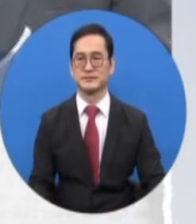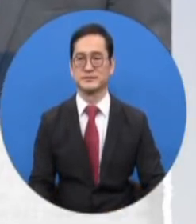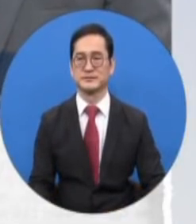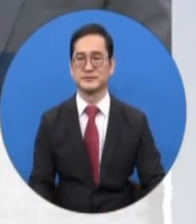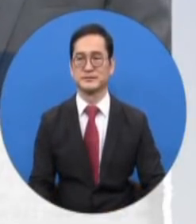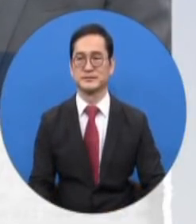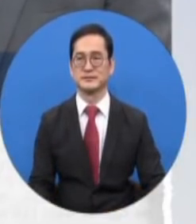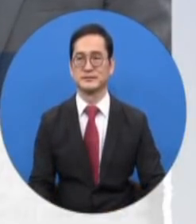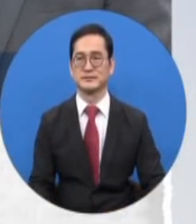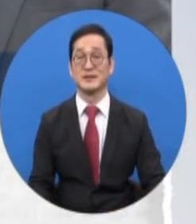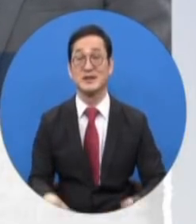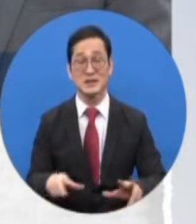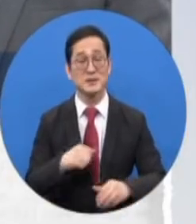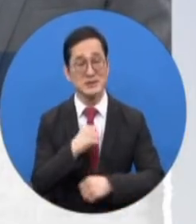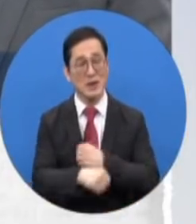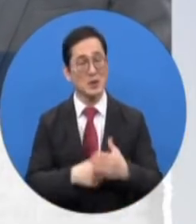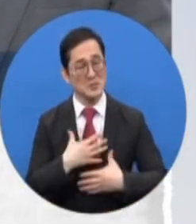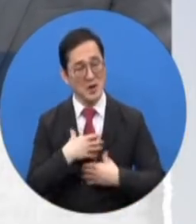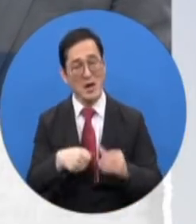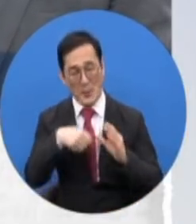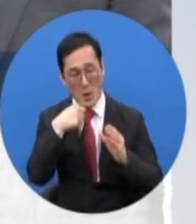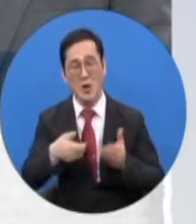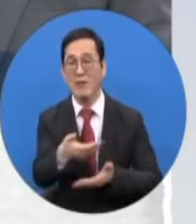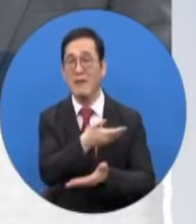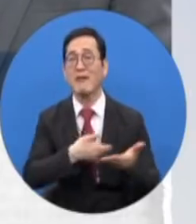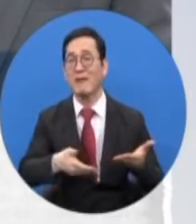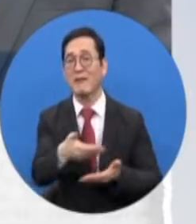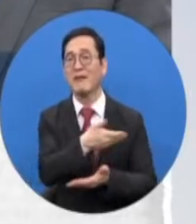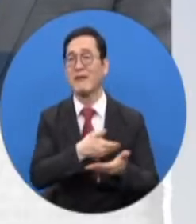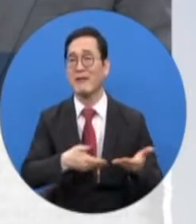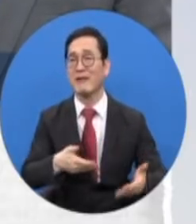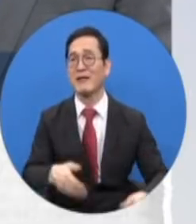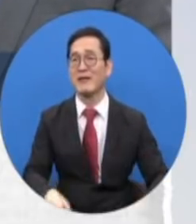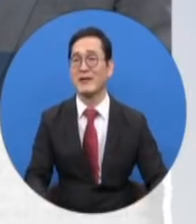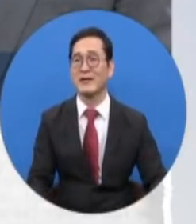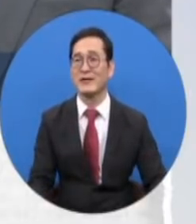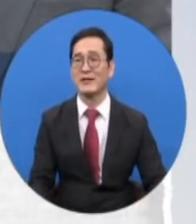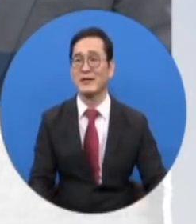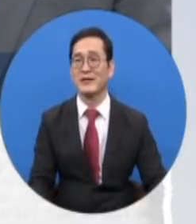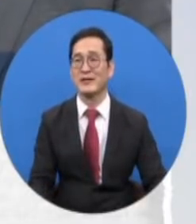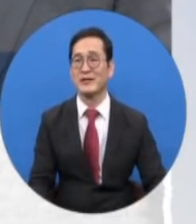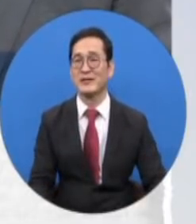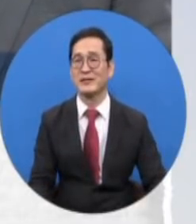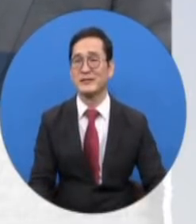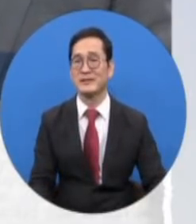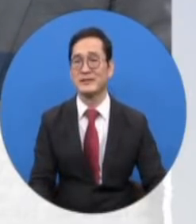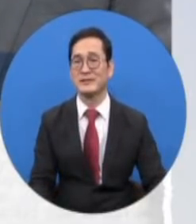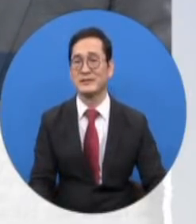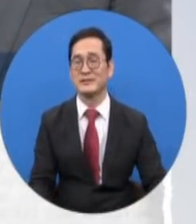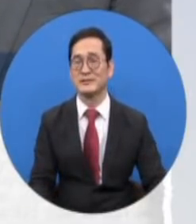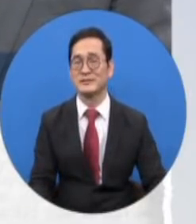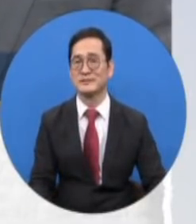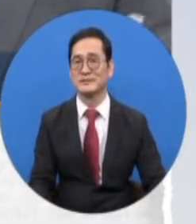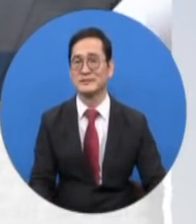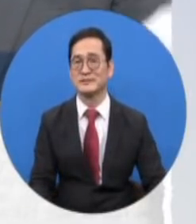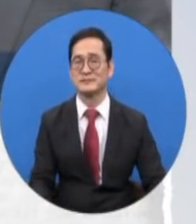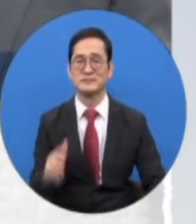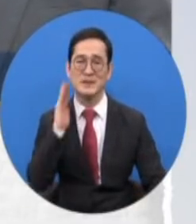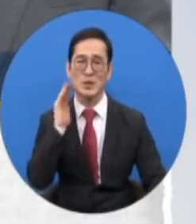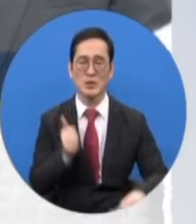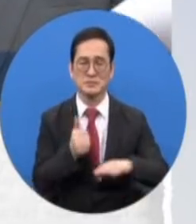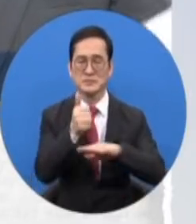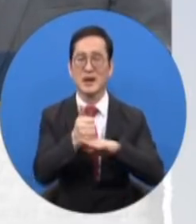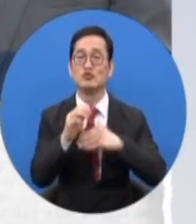지금은 마음이 조금 편하실 수도 있습니다. 그렇죠. 아무래도. 지금 당선이신 분이고 인수위원들과 예. 함께하는 시간이 굉장히 즐거우실 수는 있겠으나